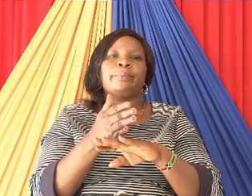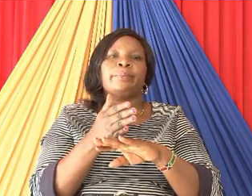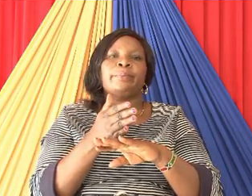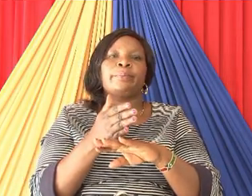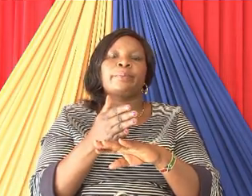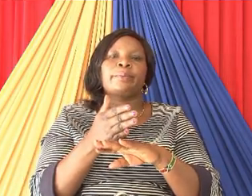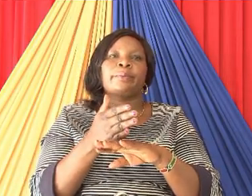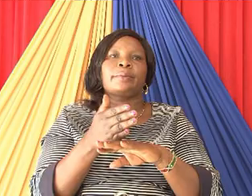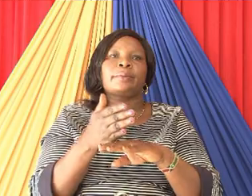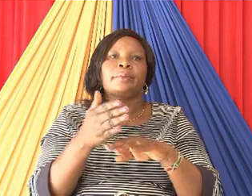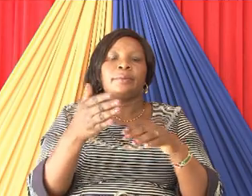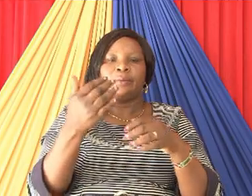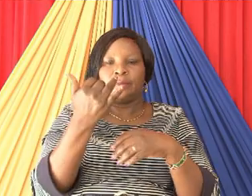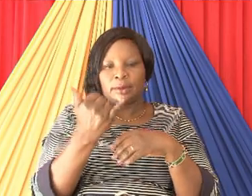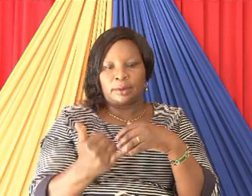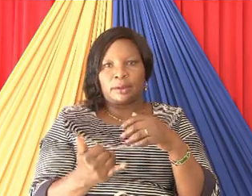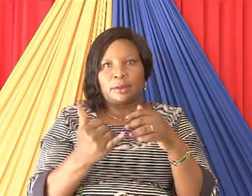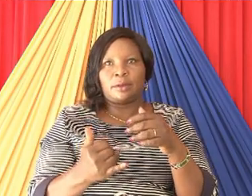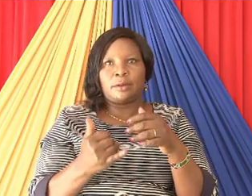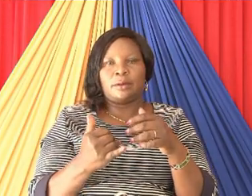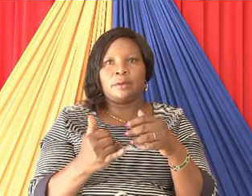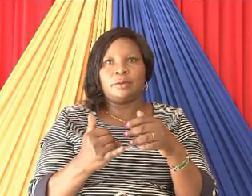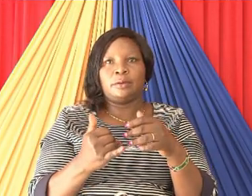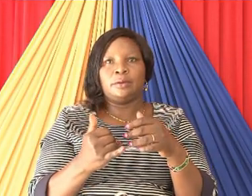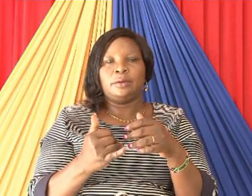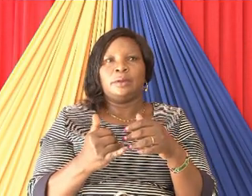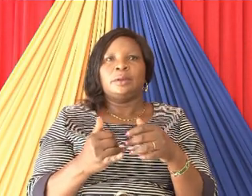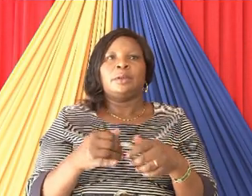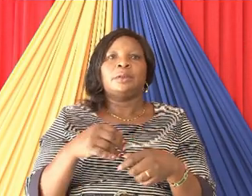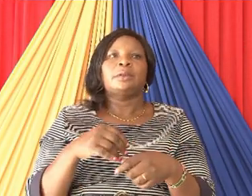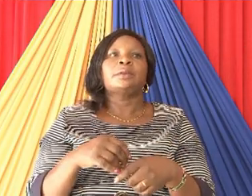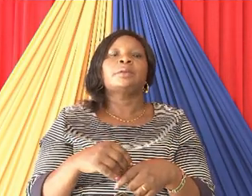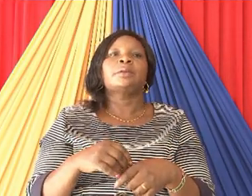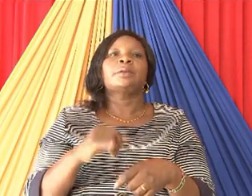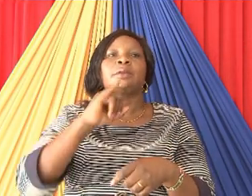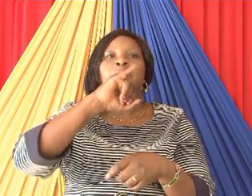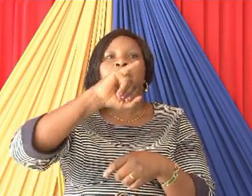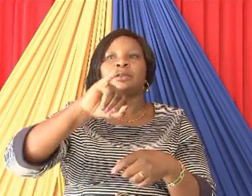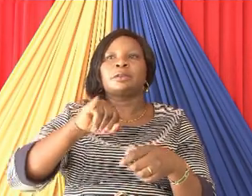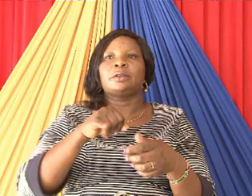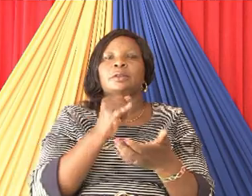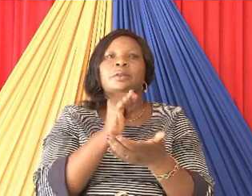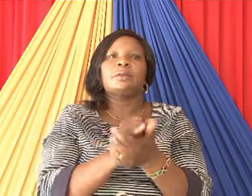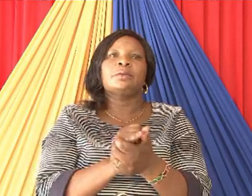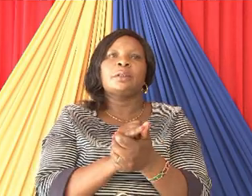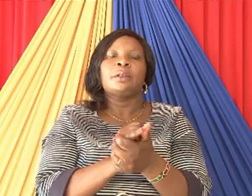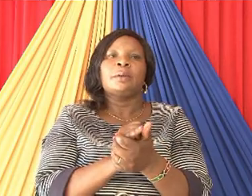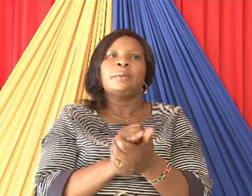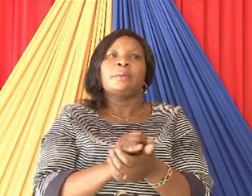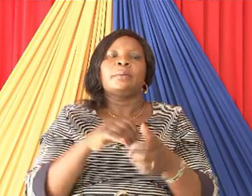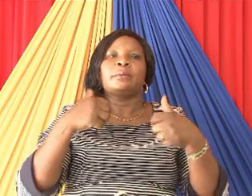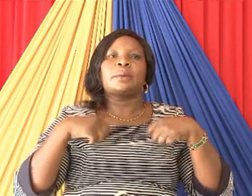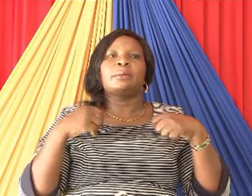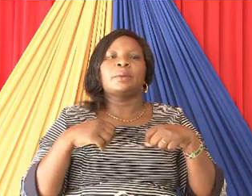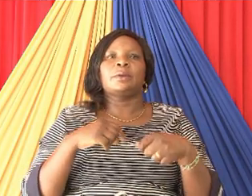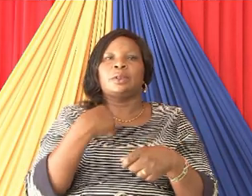Na sasa enyi wenyeji wa Yerusalemu, nanyi watu wa Yuda, amueni na